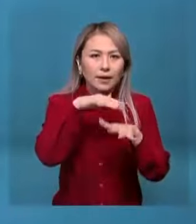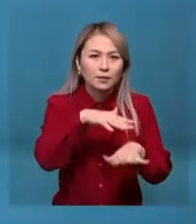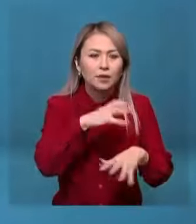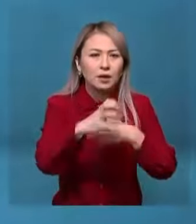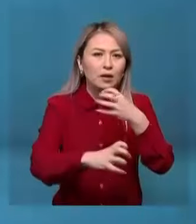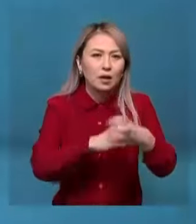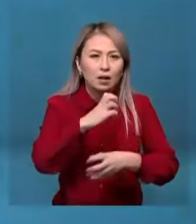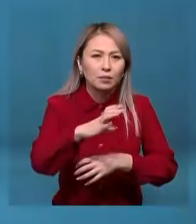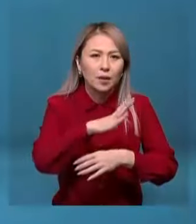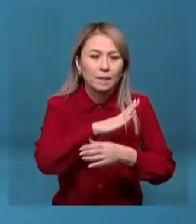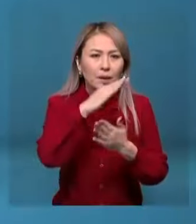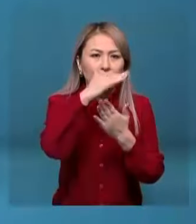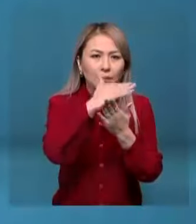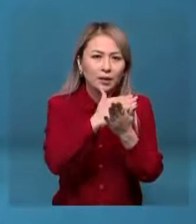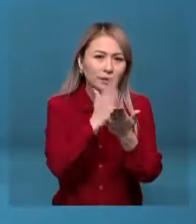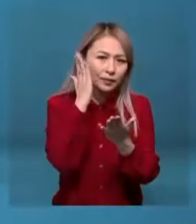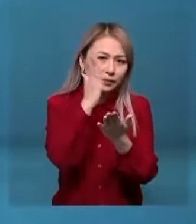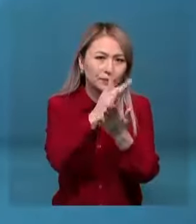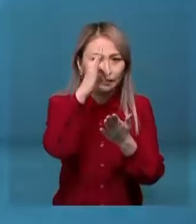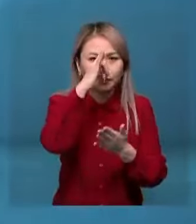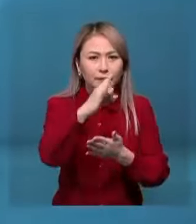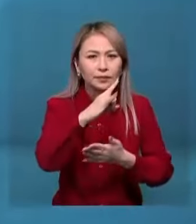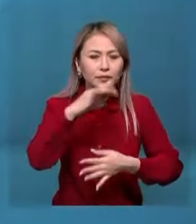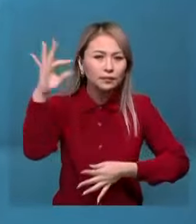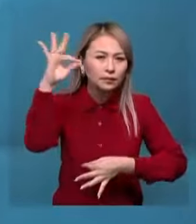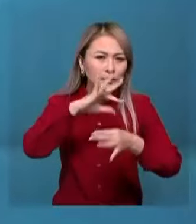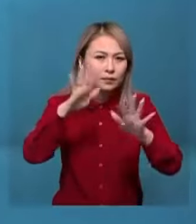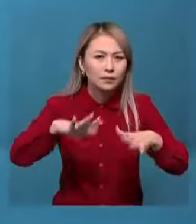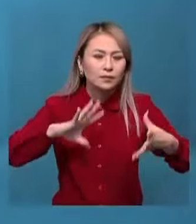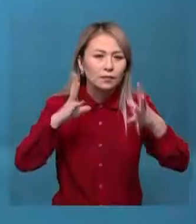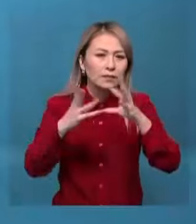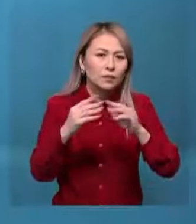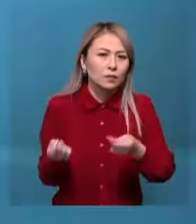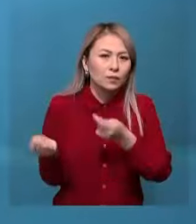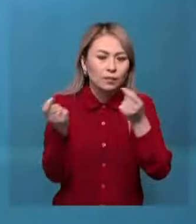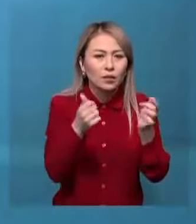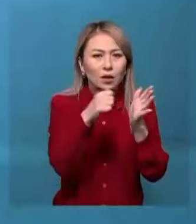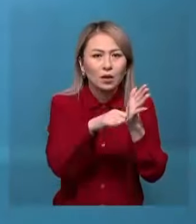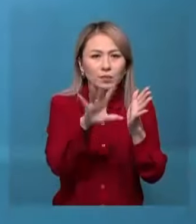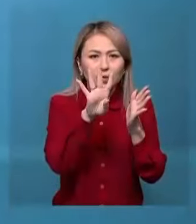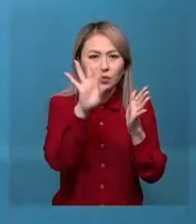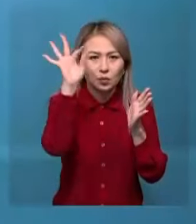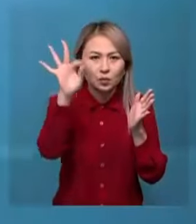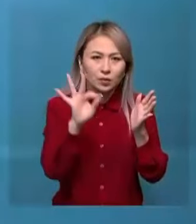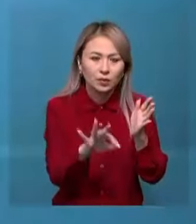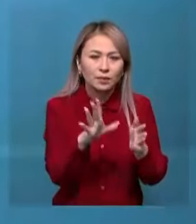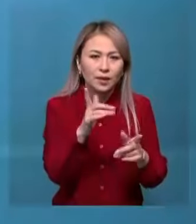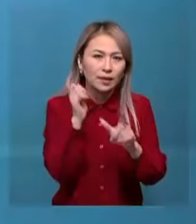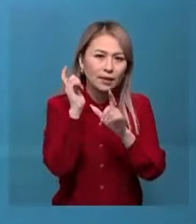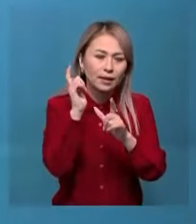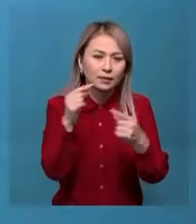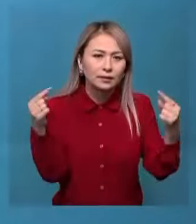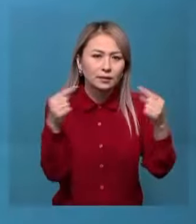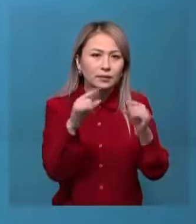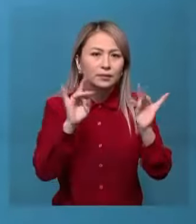бағдары арқылы тасымалданған өнім үлесі айтарлықтай артқан. Қазақстаннан батыс елдеріне жөнелтілген уранның 64%